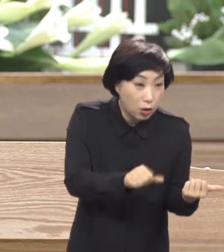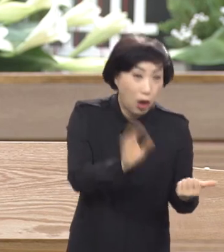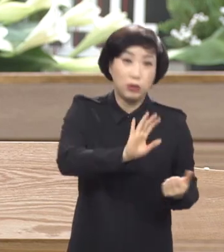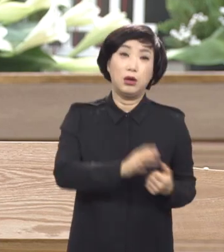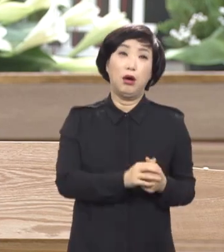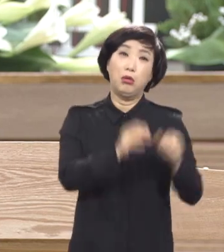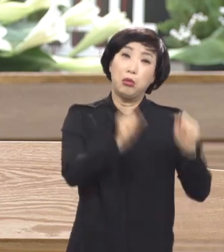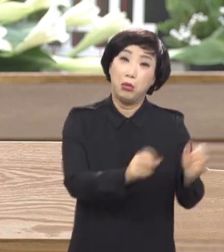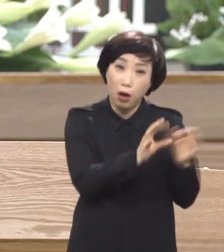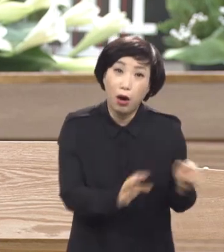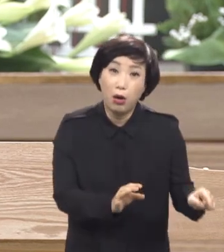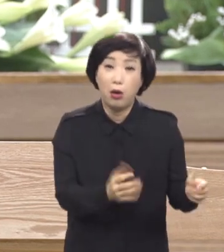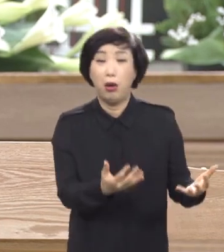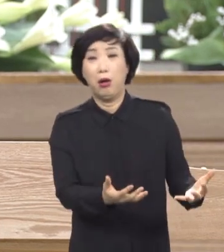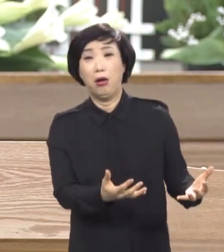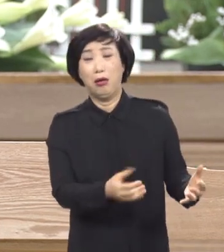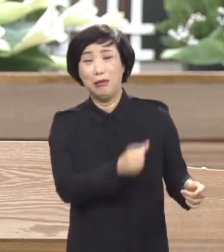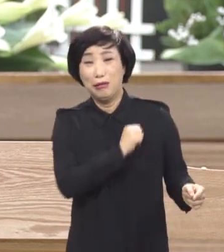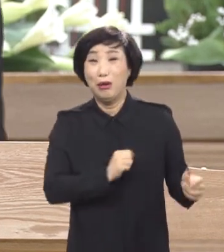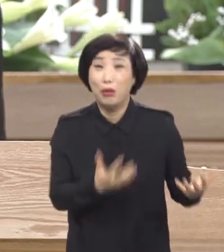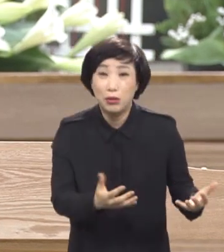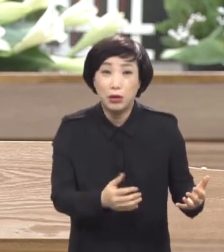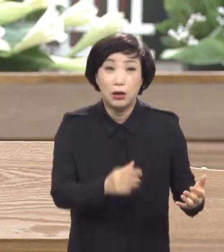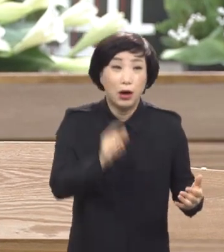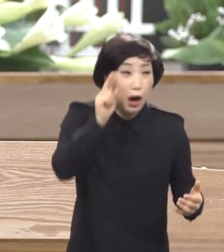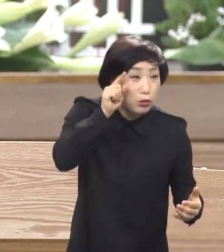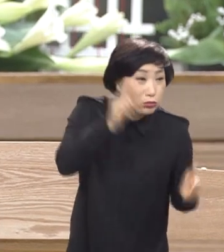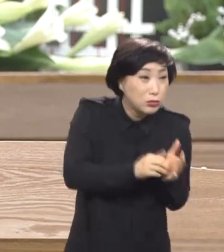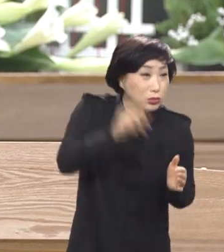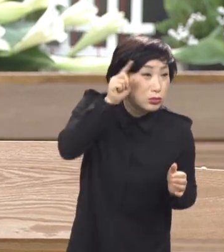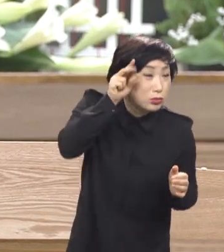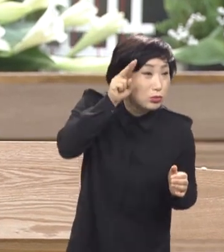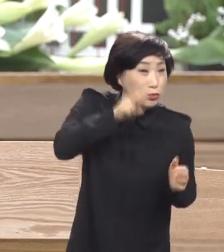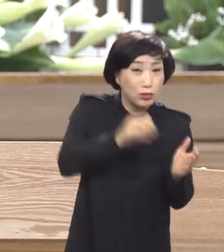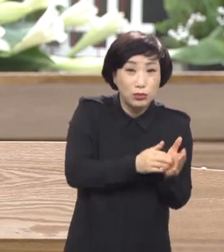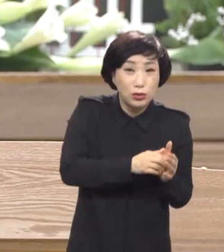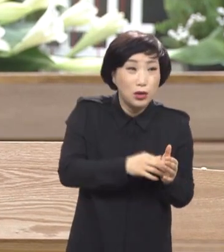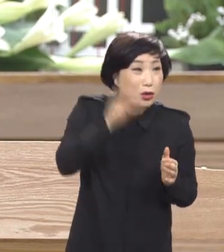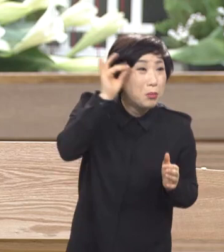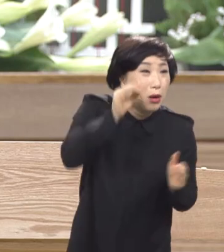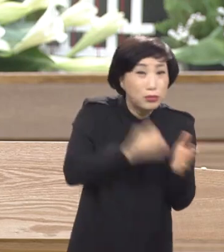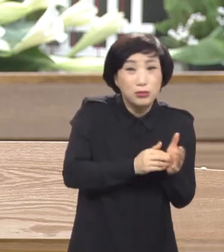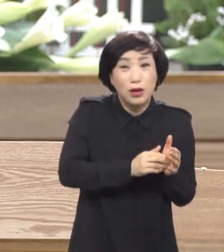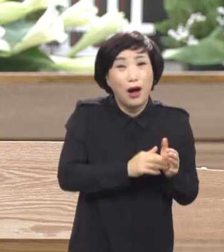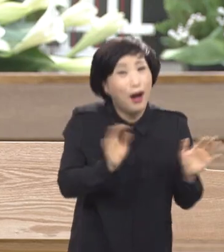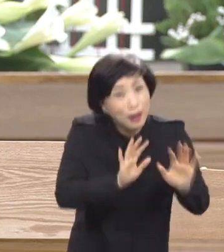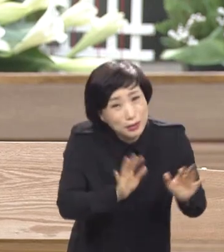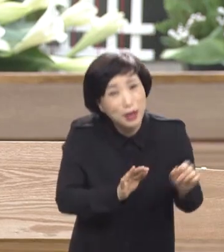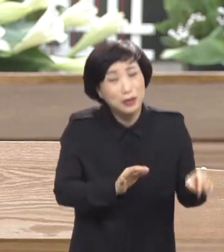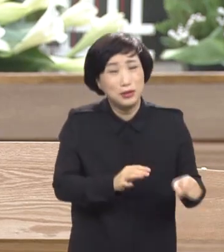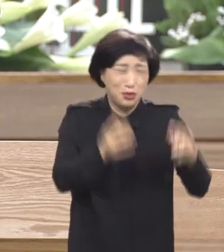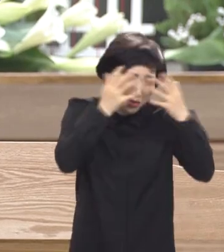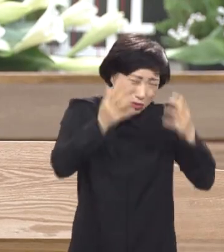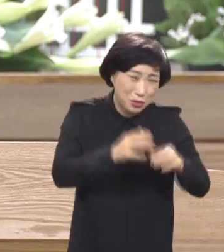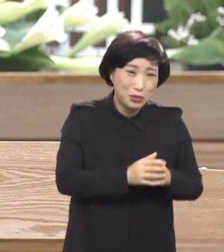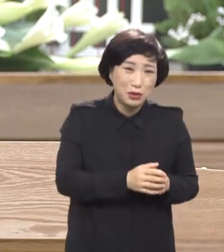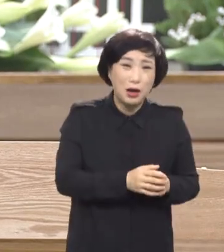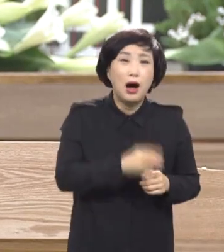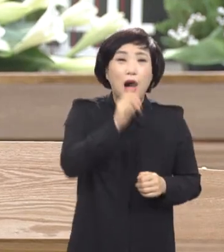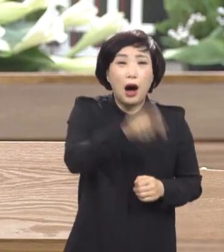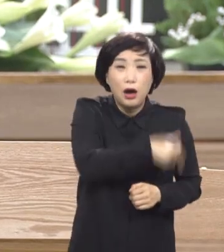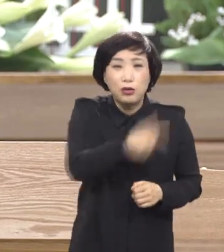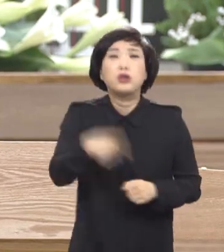있어 어떻게 견뎌 하루도 아니고 이틀도 아니고 열흘도 아니고 백일도 아니고 그 고통이 하루가